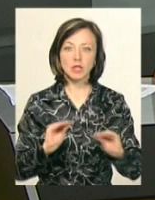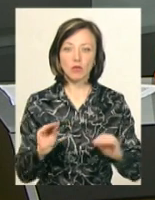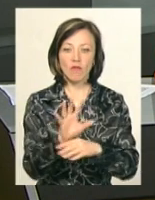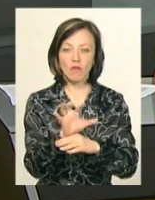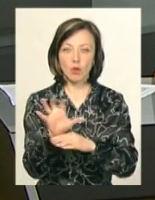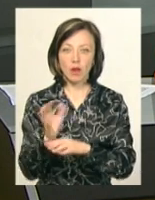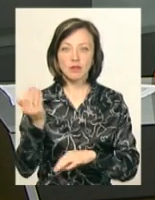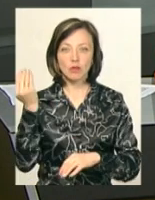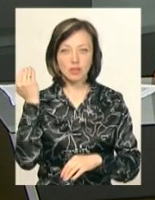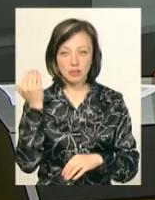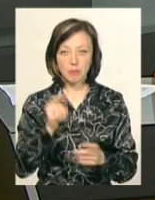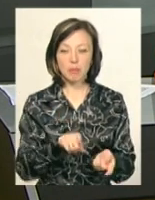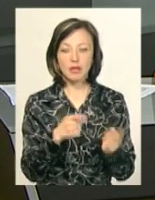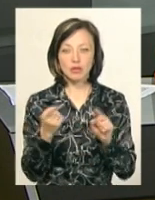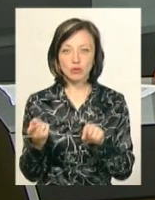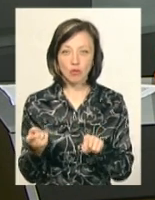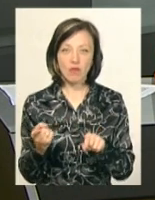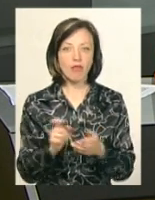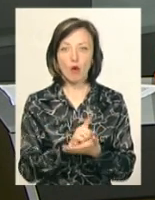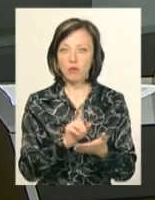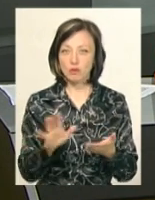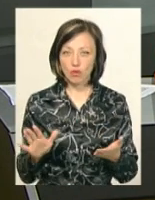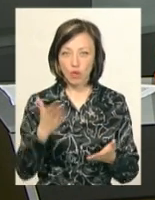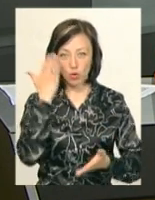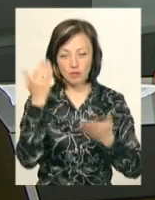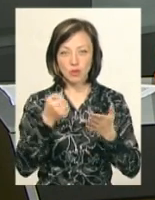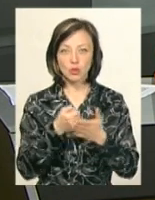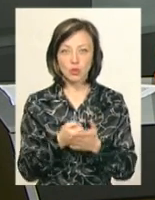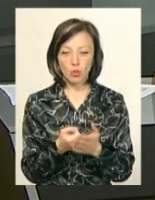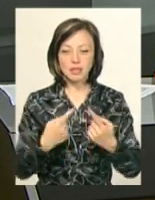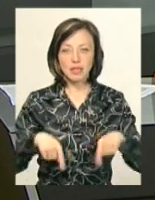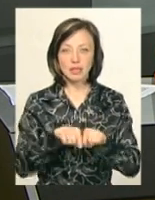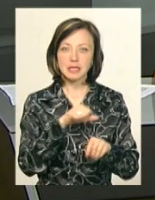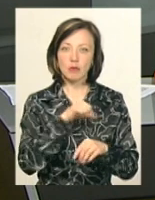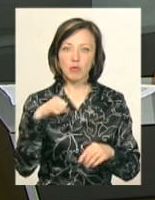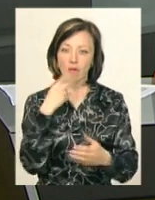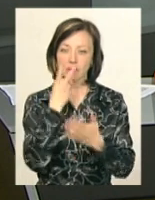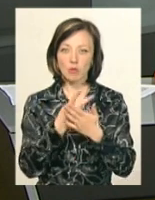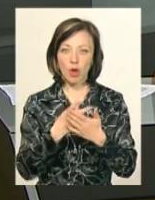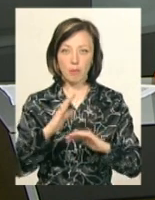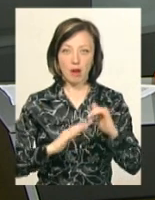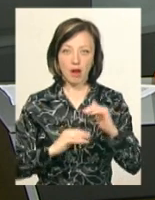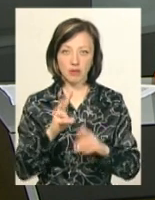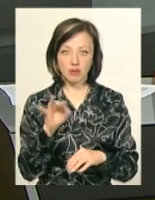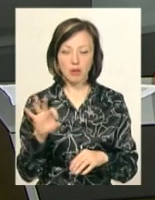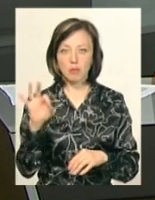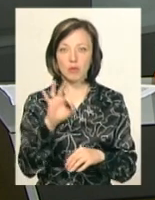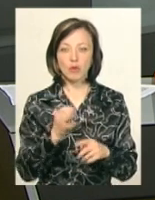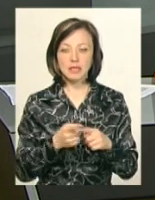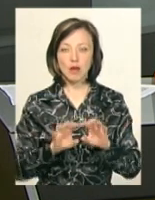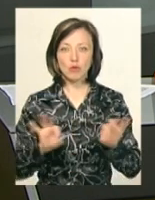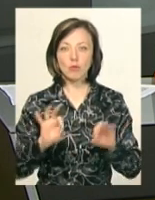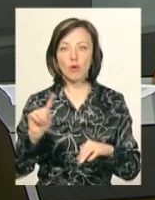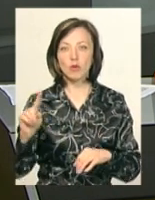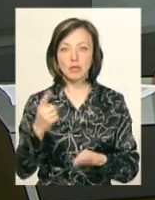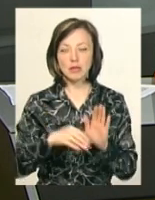тоді відеоарт перейшов із розряду необов'язкових розваг до царини самостійної візуальної практики. Про усе хмельничанам розповість один